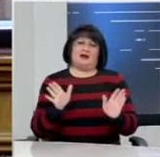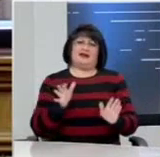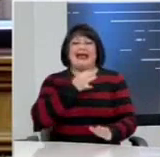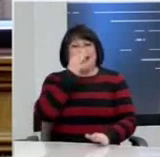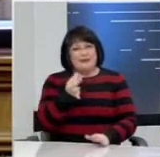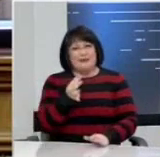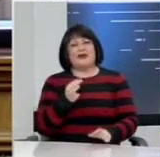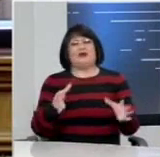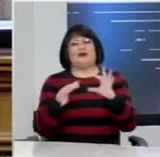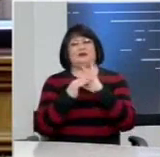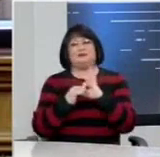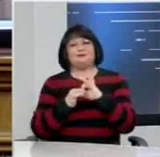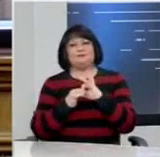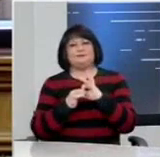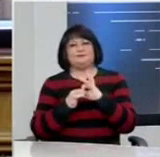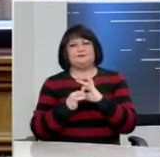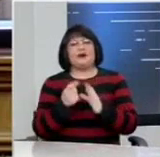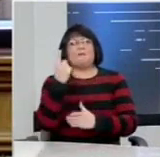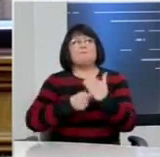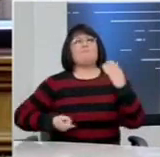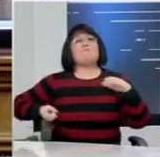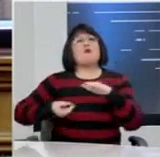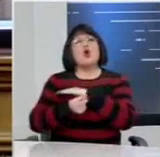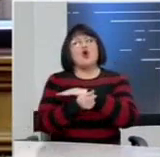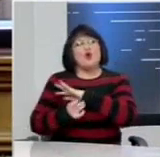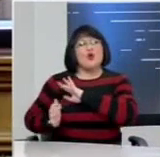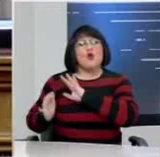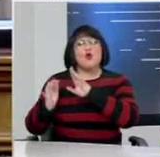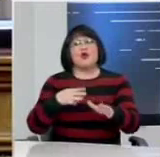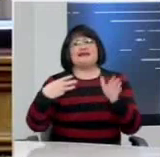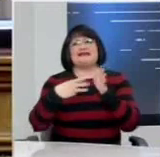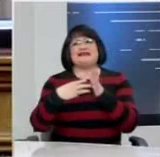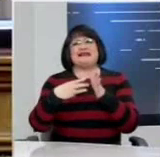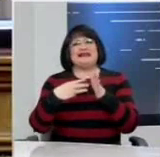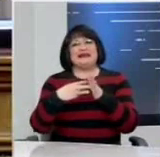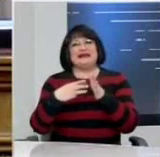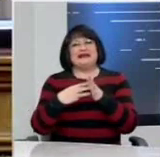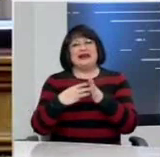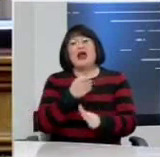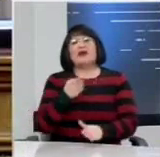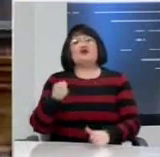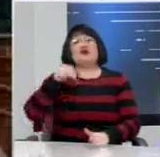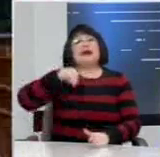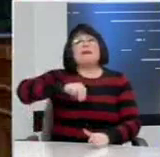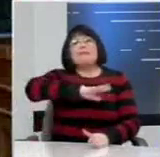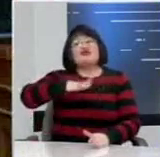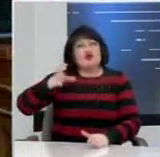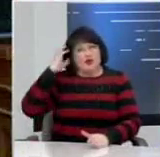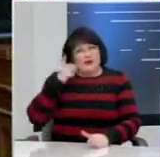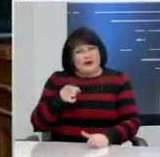συνέδεε τις προσφυγικές ροές με το Συριακό, αλλά και τις εξελίξεις στην Ανατολική Μεσόγειο. Θα